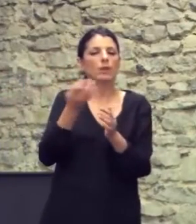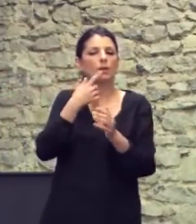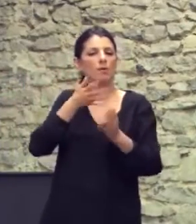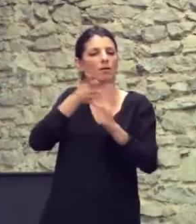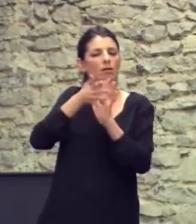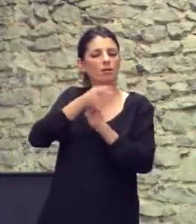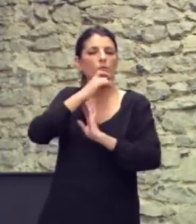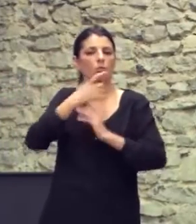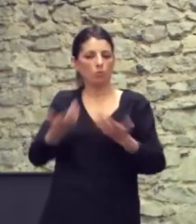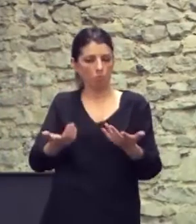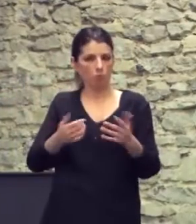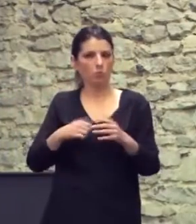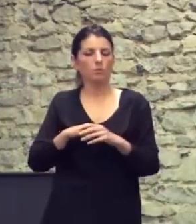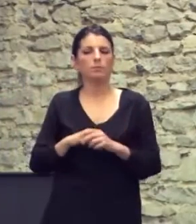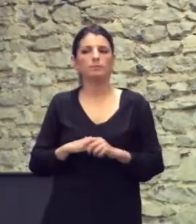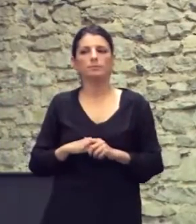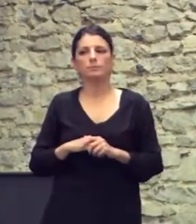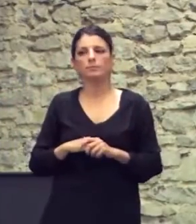ez zaitez preokupatu, pasako da.